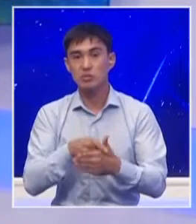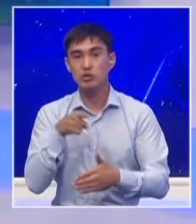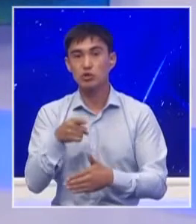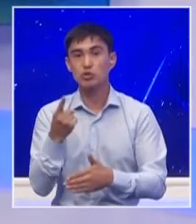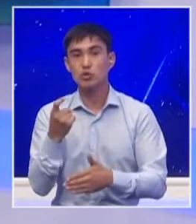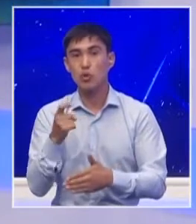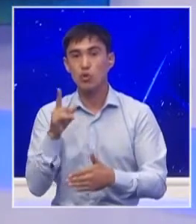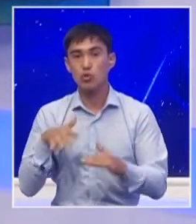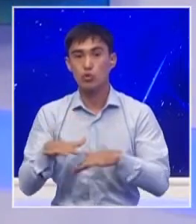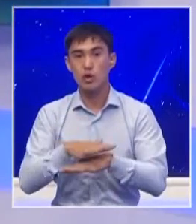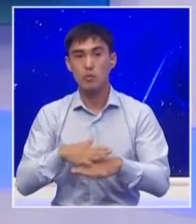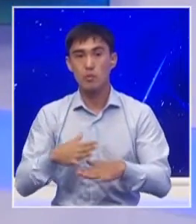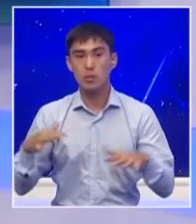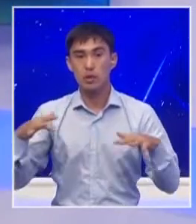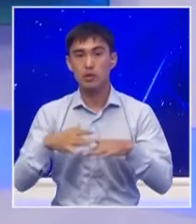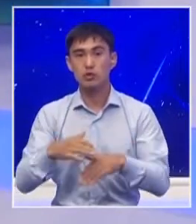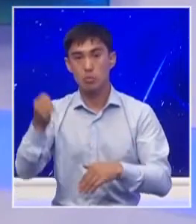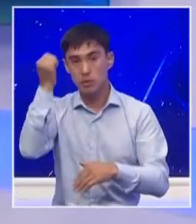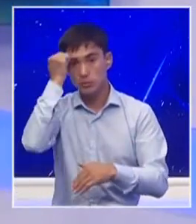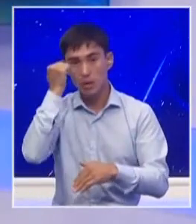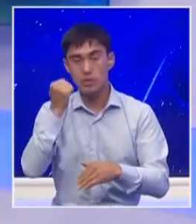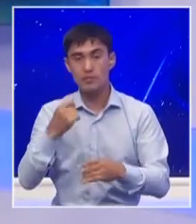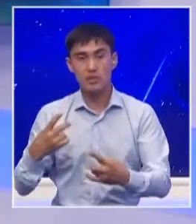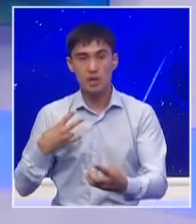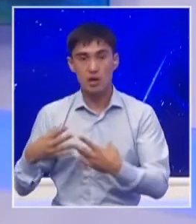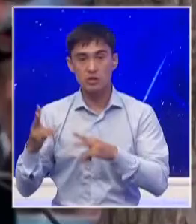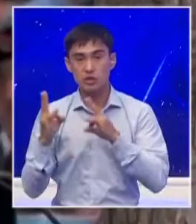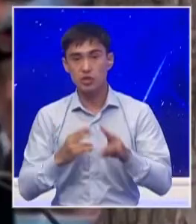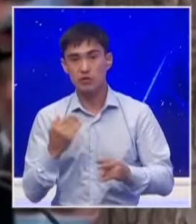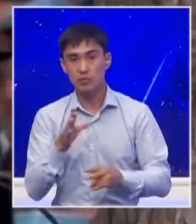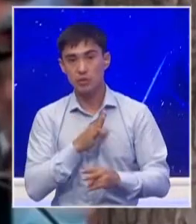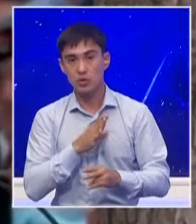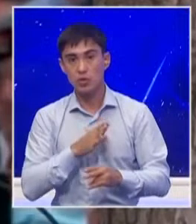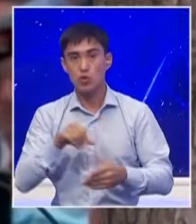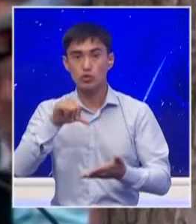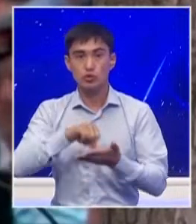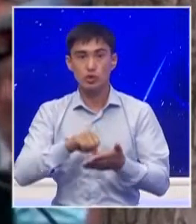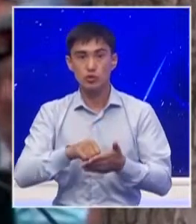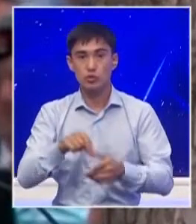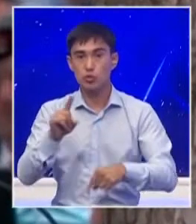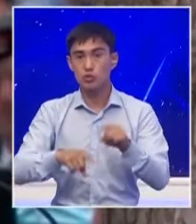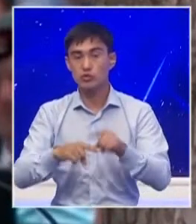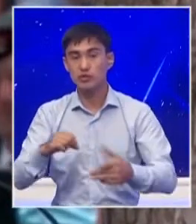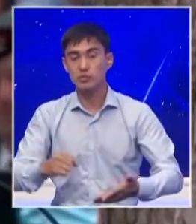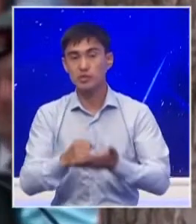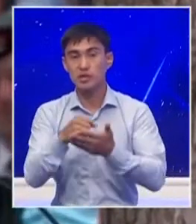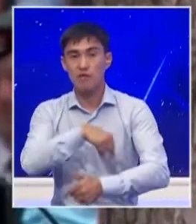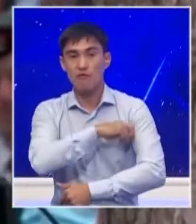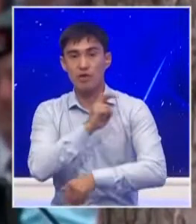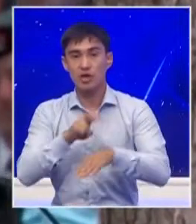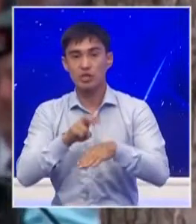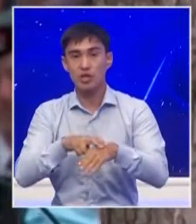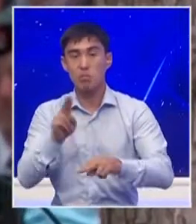собрались чтобы почтить память жертв теракта к участию мероприятию допустили лишь родственников спасателей врачей и полицейских